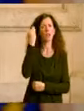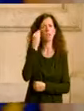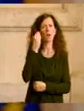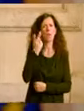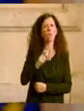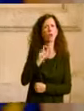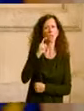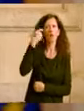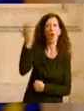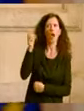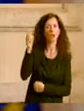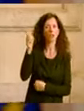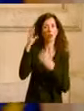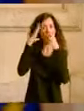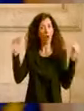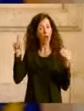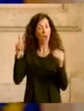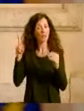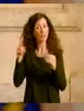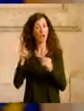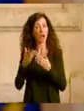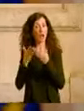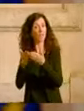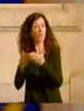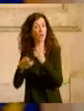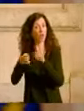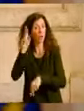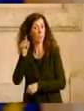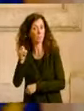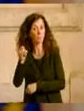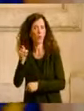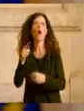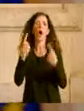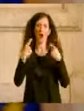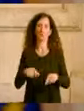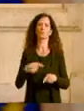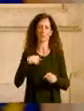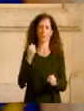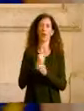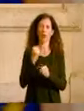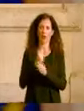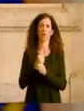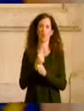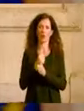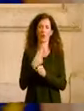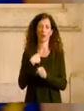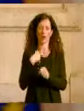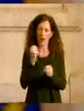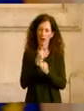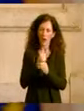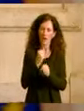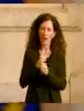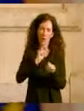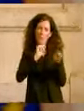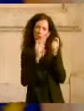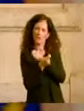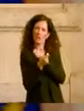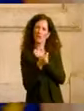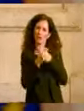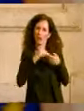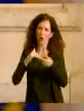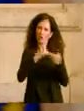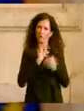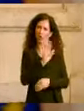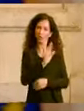più favorevole? Stiamo lavorando a questo. Stiamo introducendo delle modifiche societarie che andranno sicuramente nel